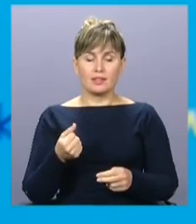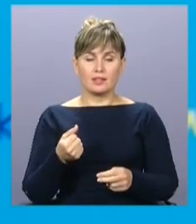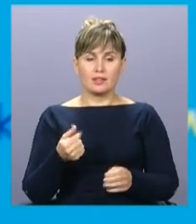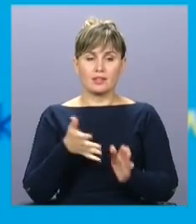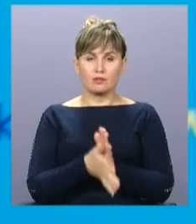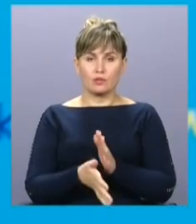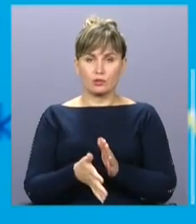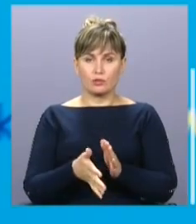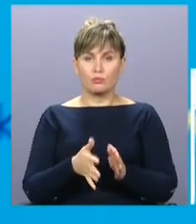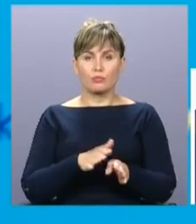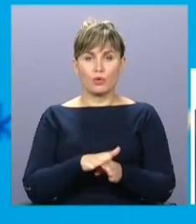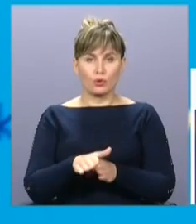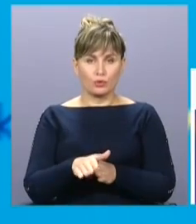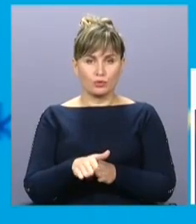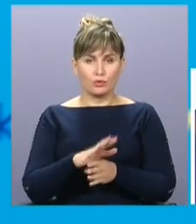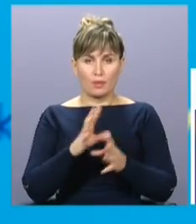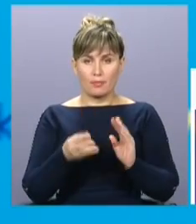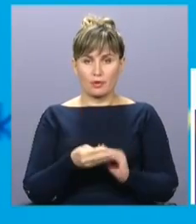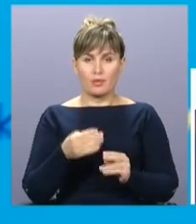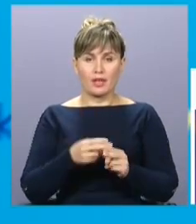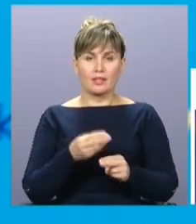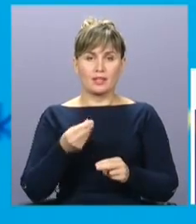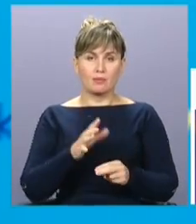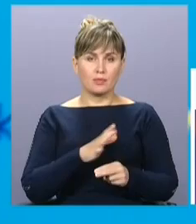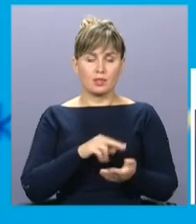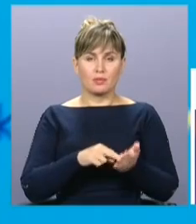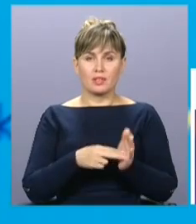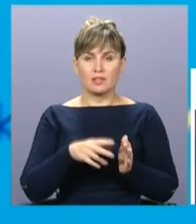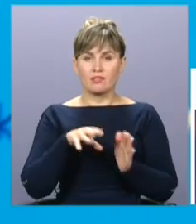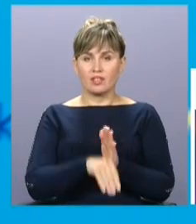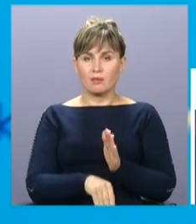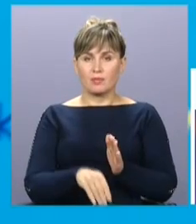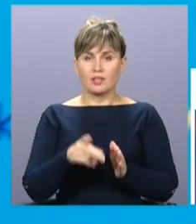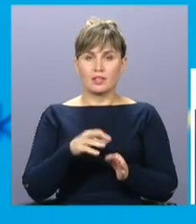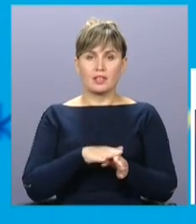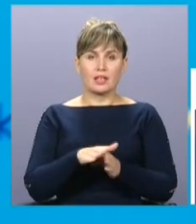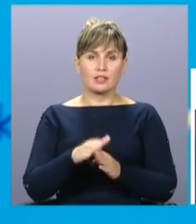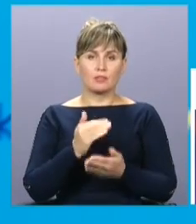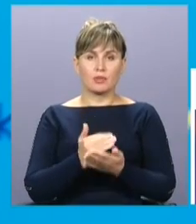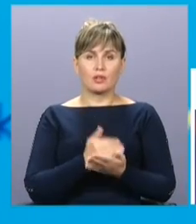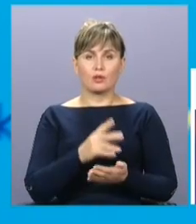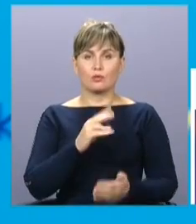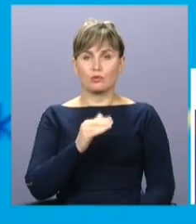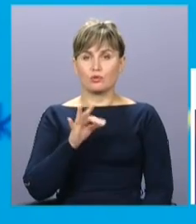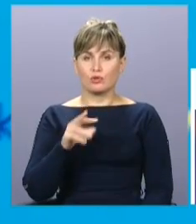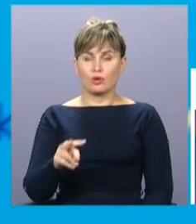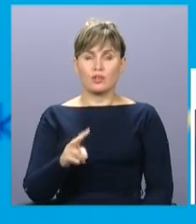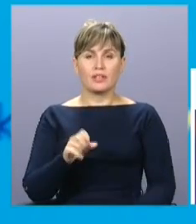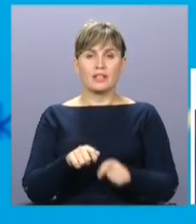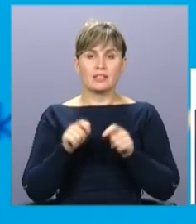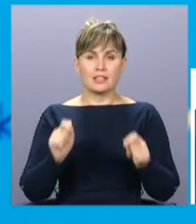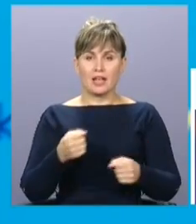освоены в полном объеме. Эти деньги были предназначены в рамках реализации программы «Нурлыжол» на